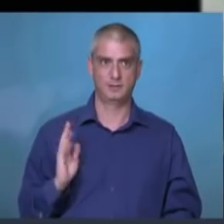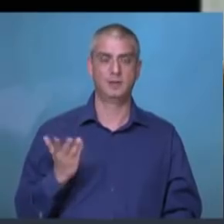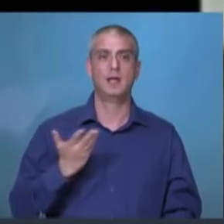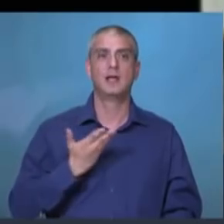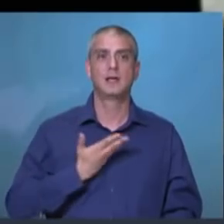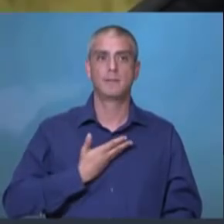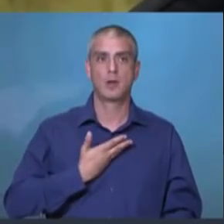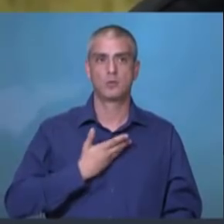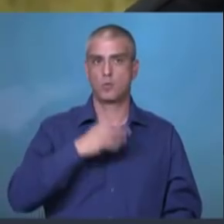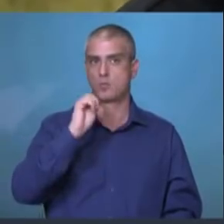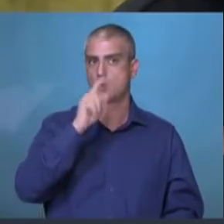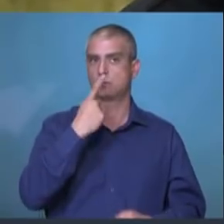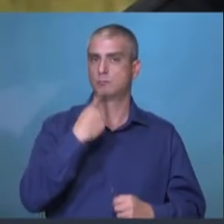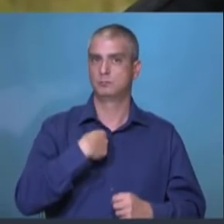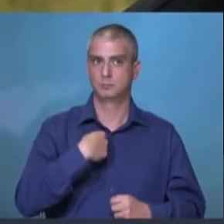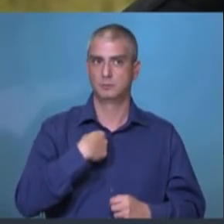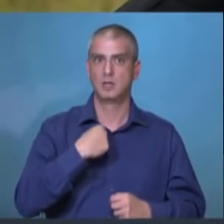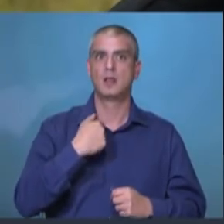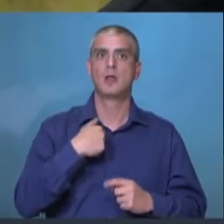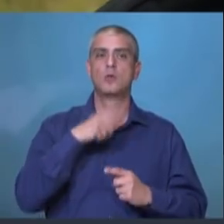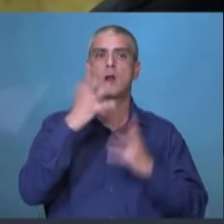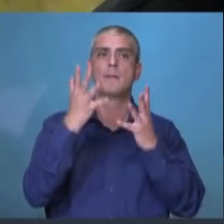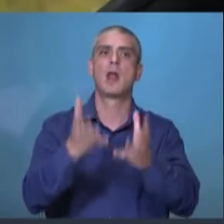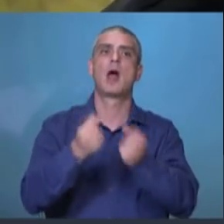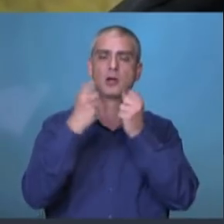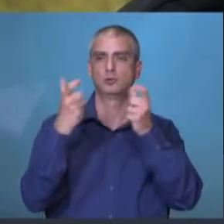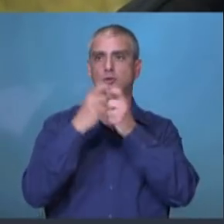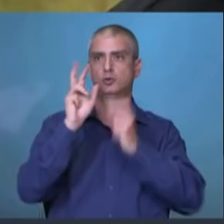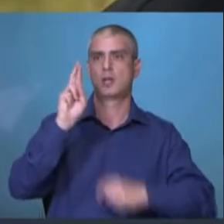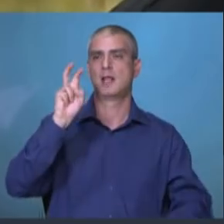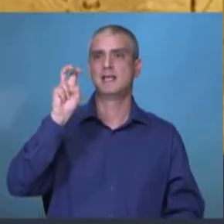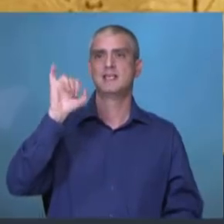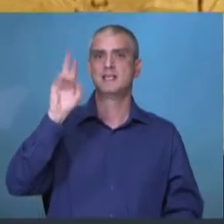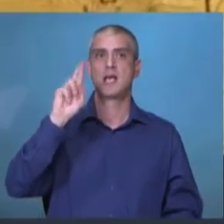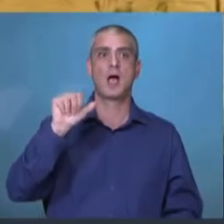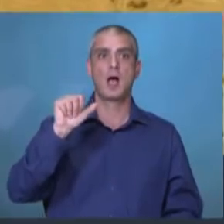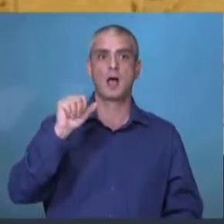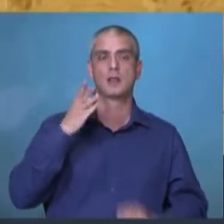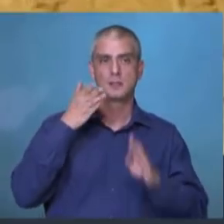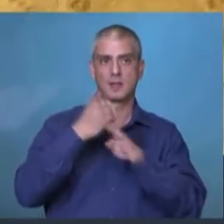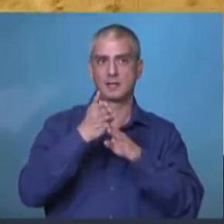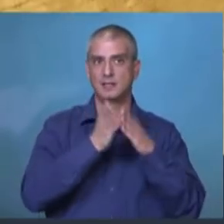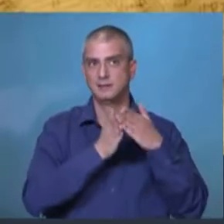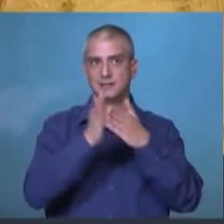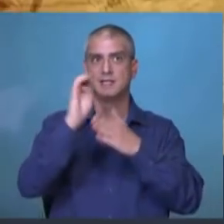תדרוך ממוטי, אנחנו הולכים לחלץ את הגדוד של אירה שנקלע על ציר